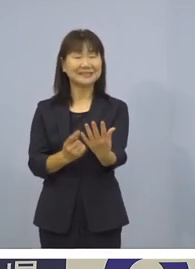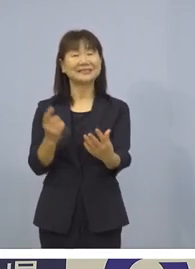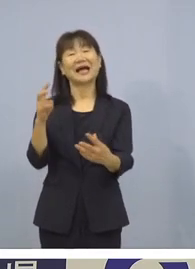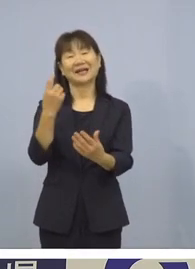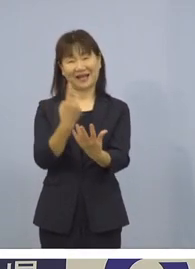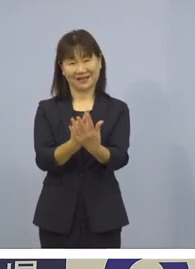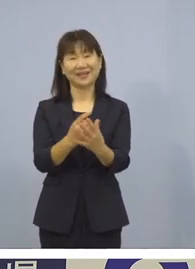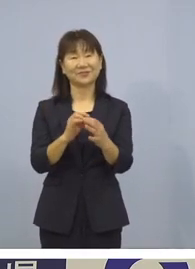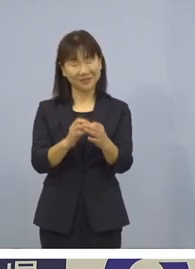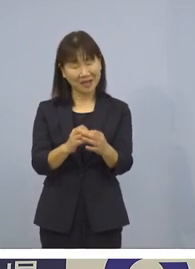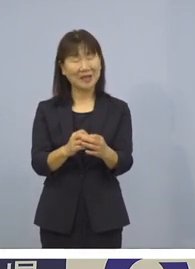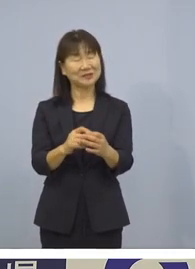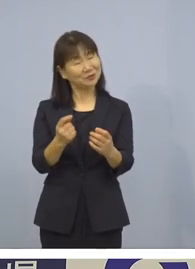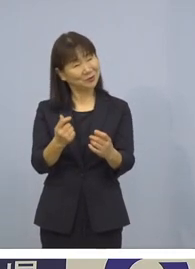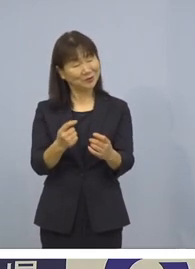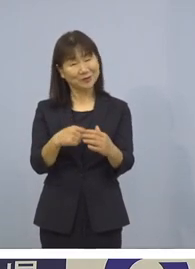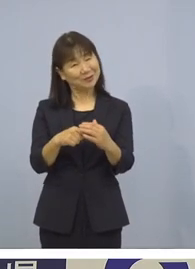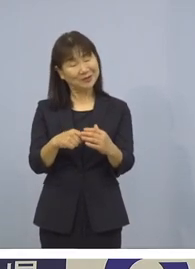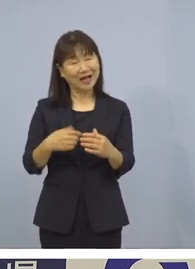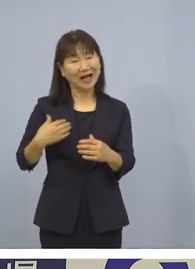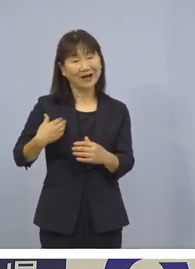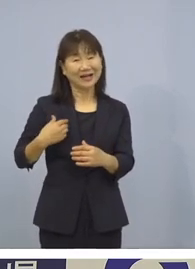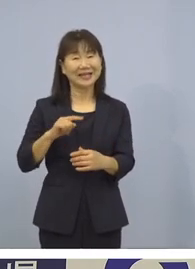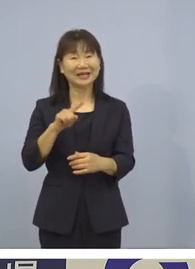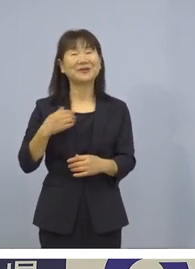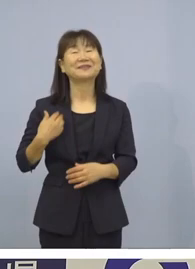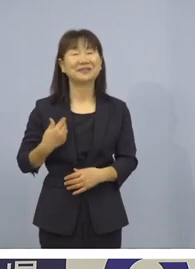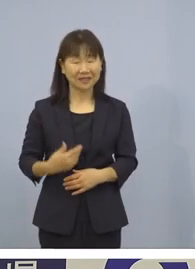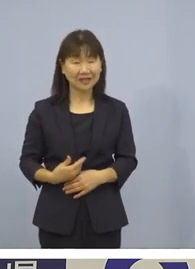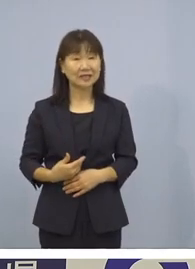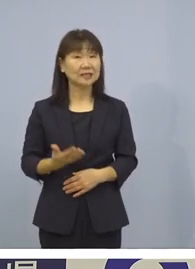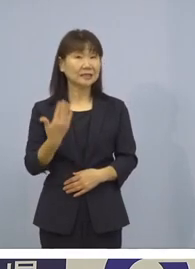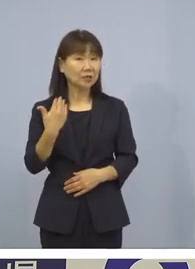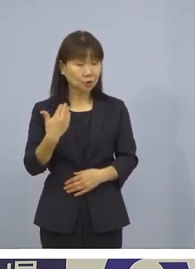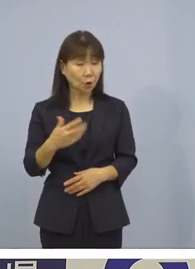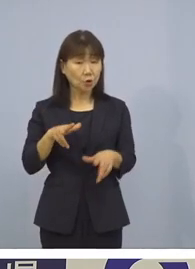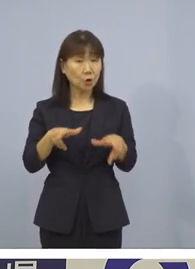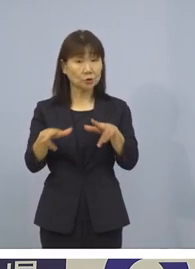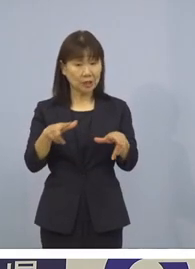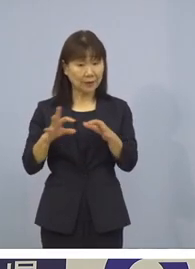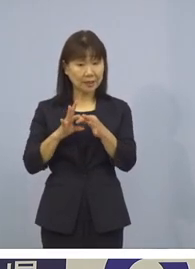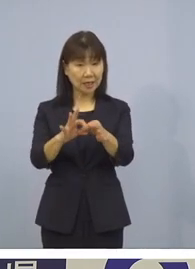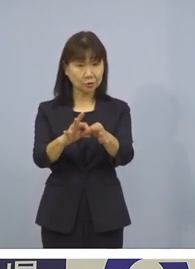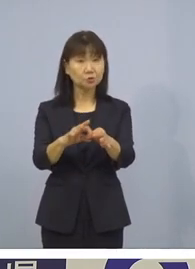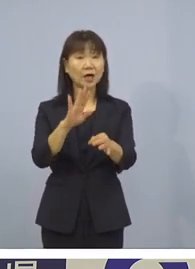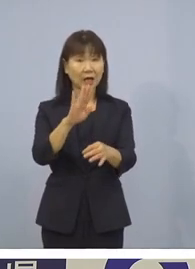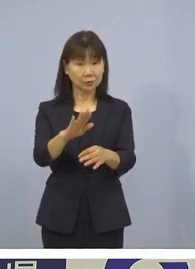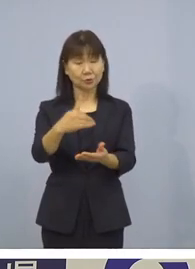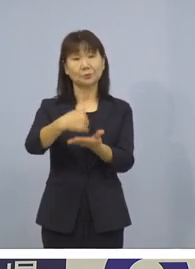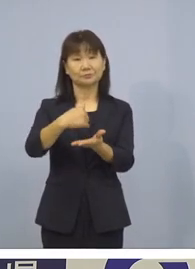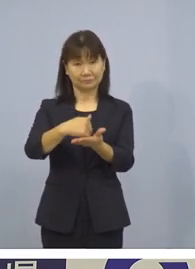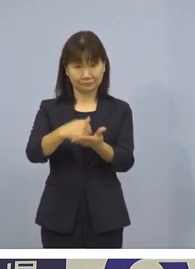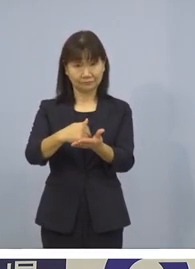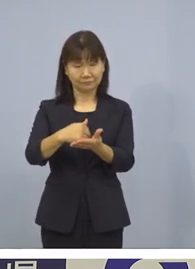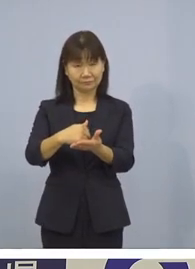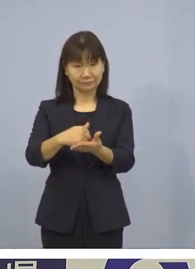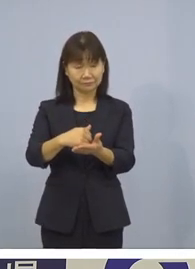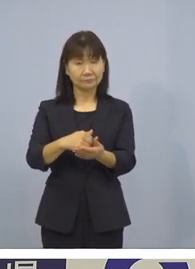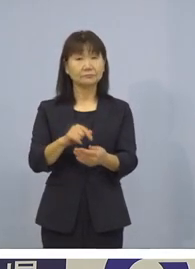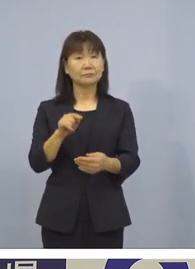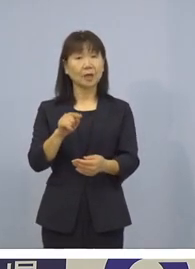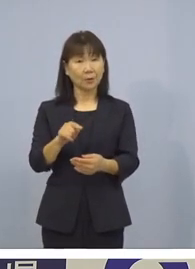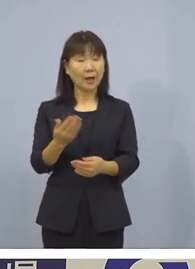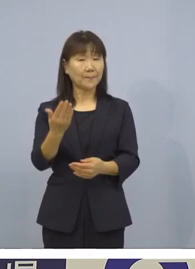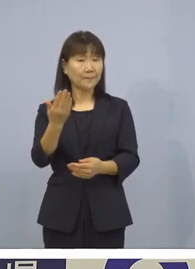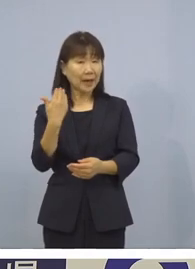ど先ほど元田知事は行政は継続だという面があると、つまりそれはある意味前政権からの